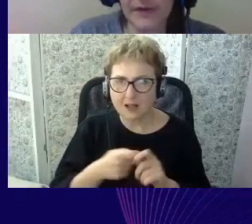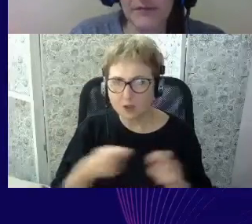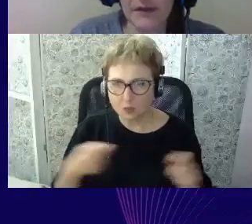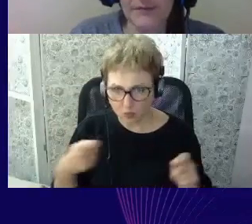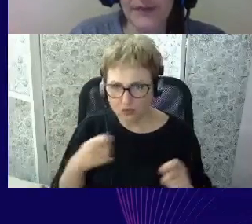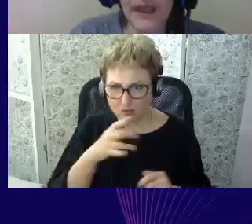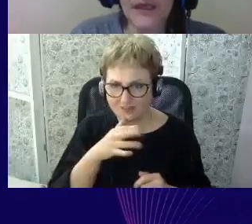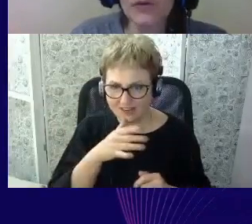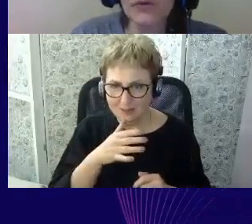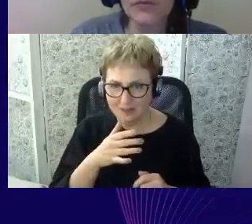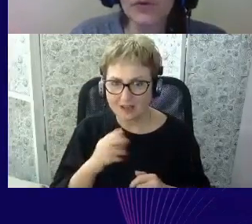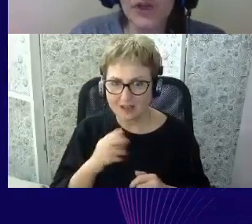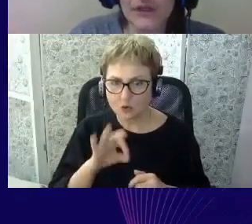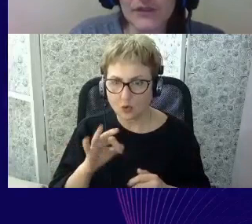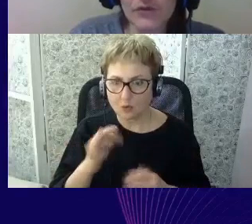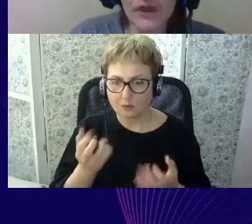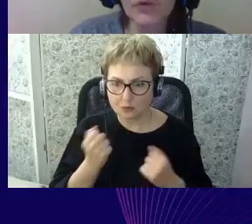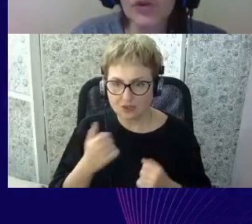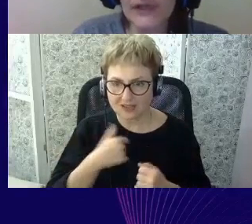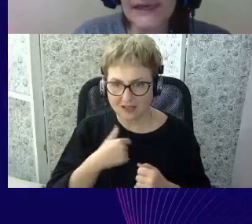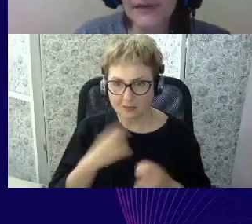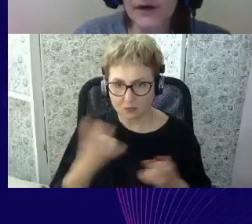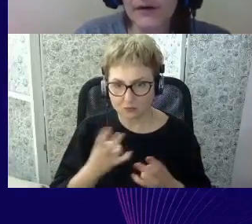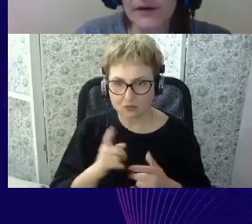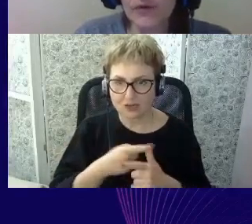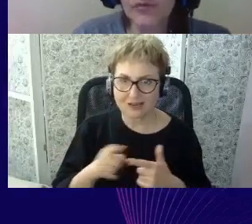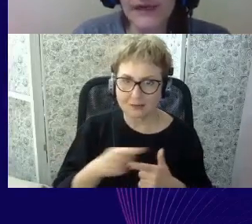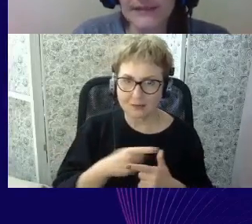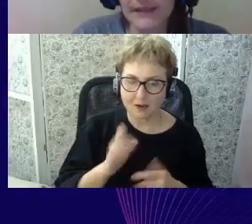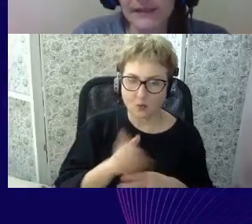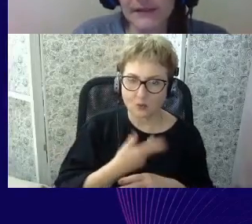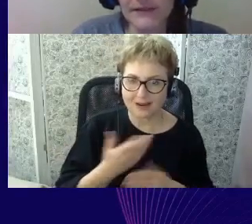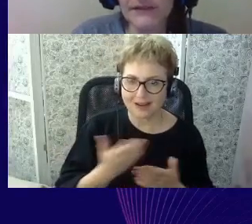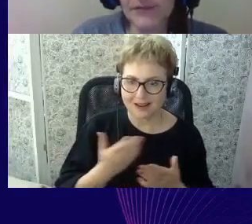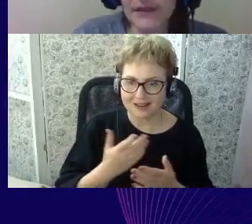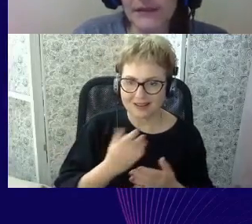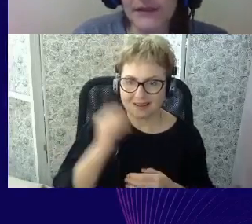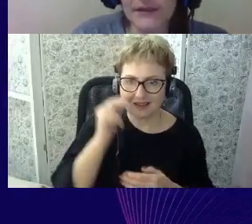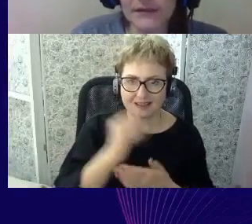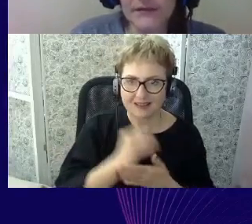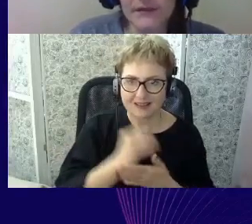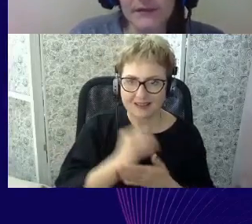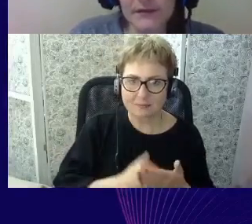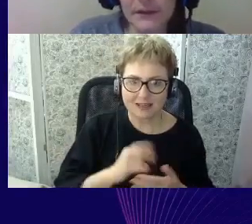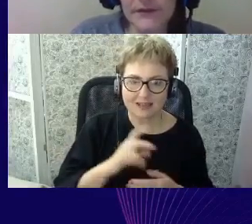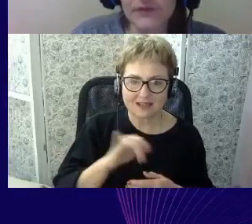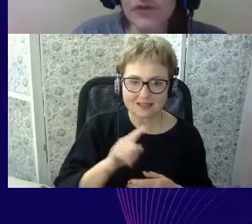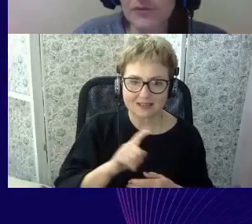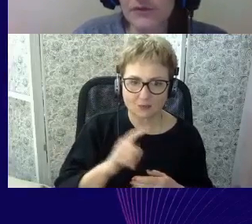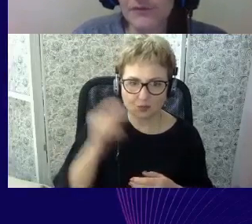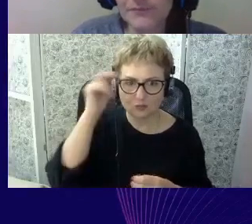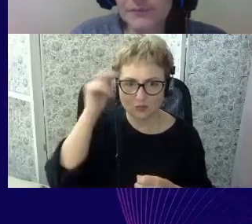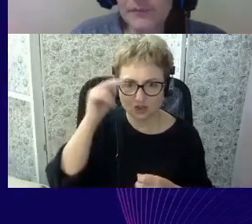дольше по времени, то получается, что нам нужно либо убрать какие-то дисциплины из,